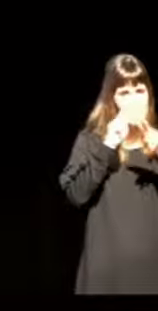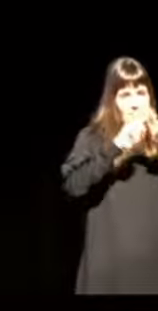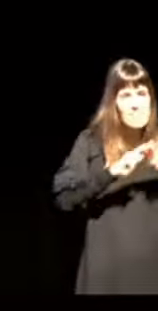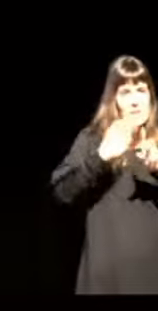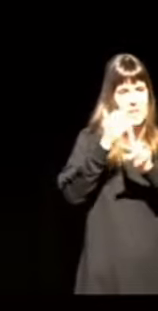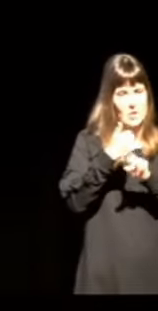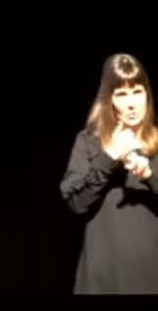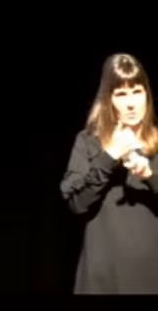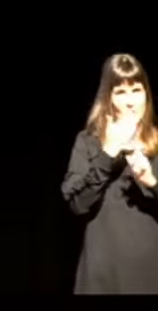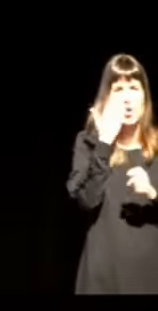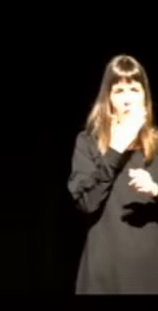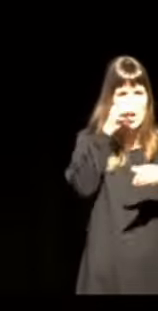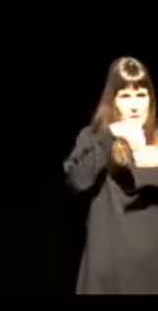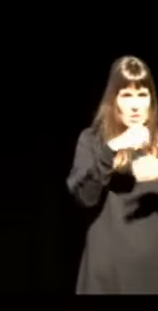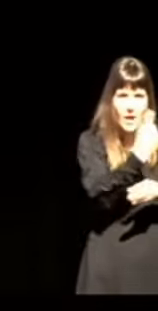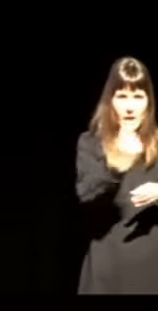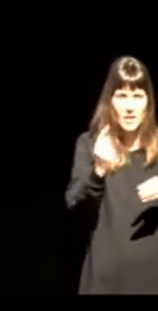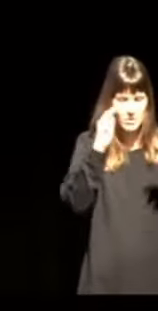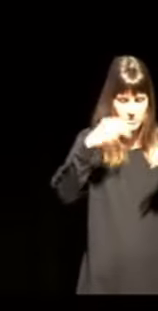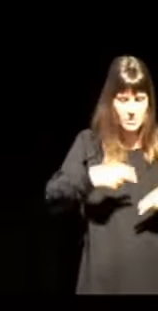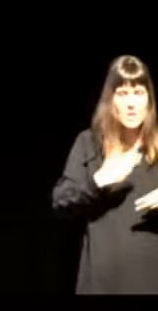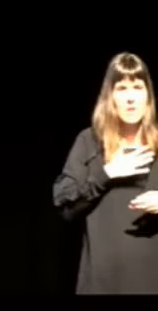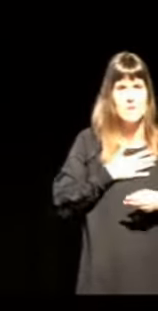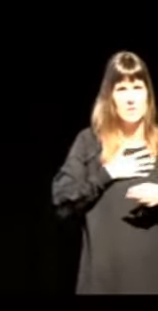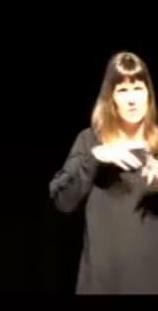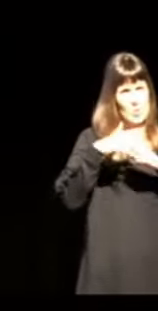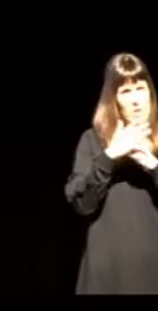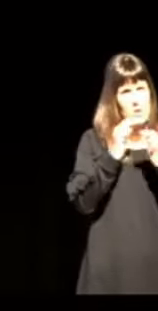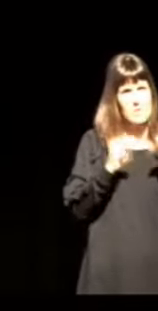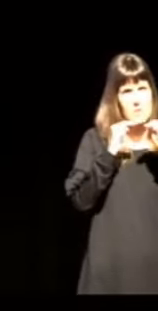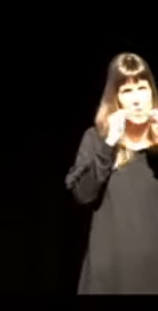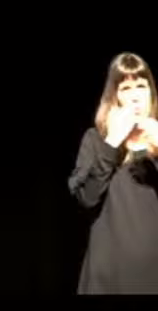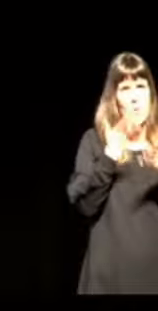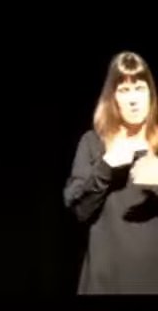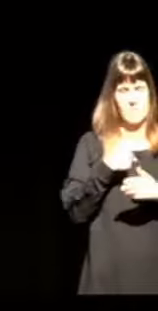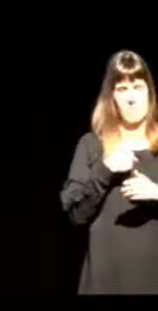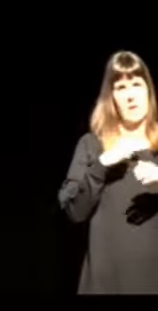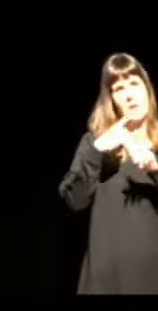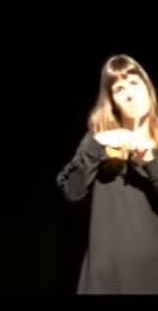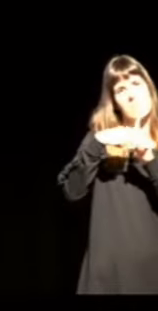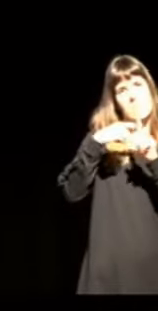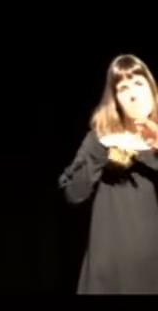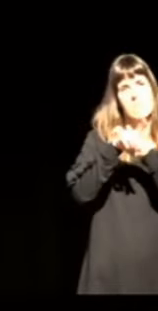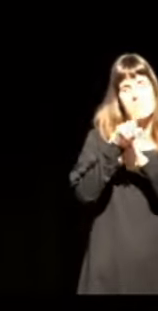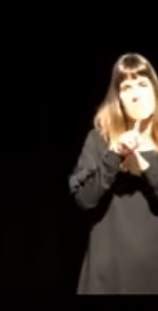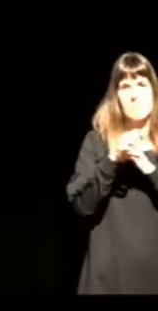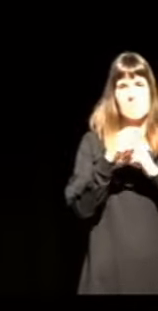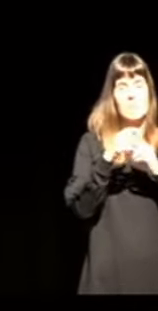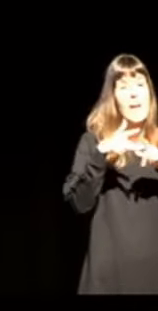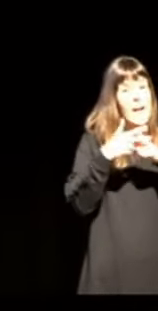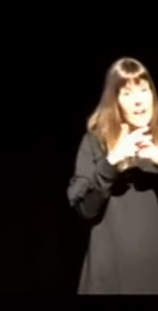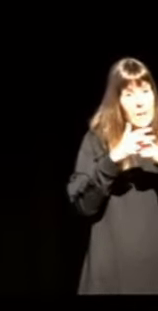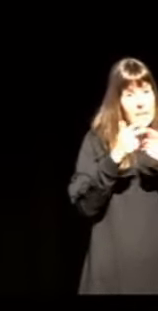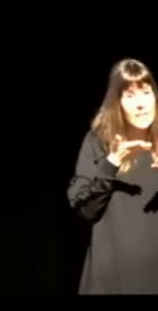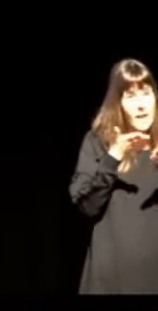berak badako adibidez. Bigarren adierazlean, garapen maila dagoela. Lan tresna honek